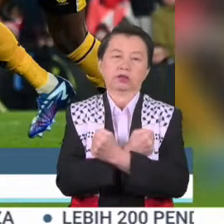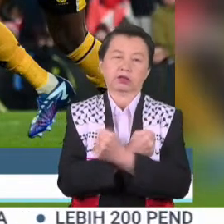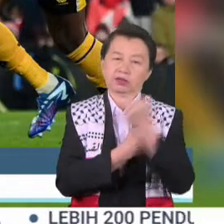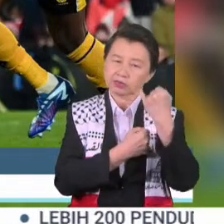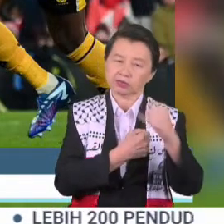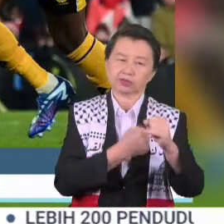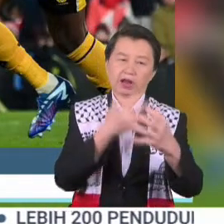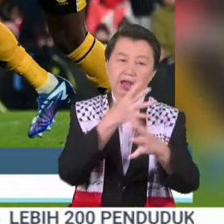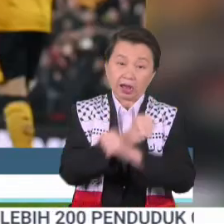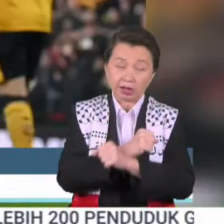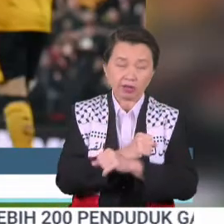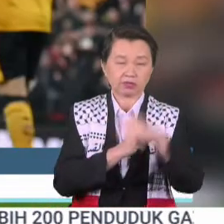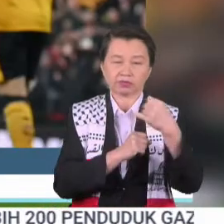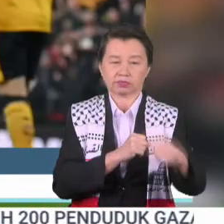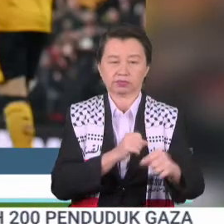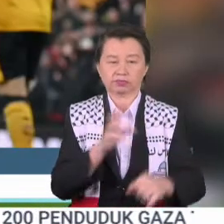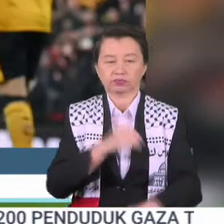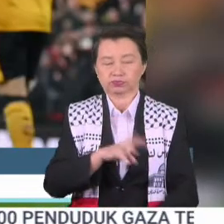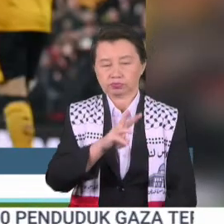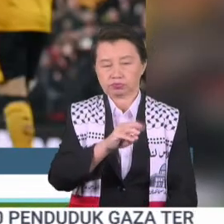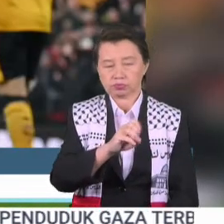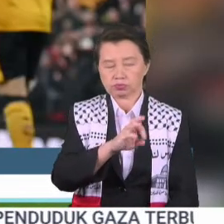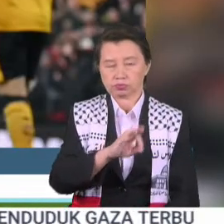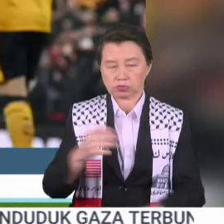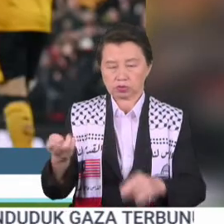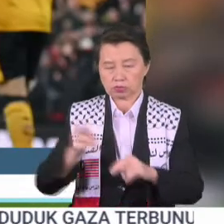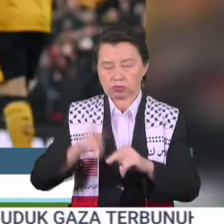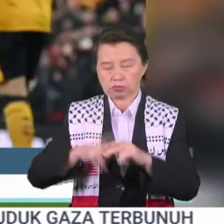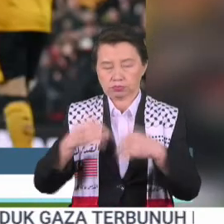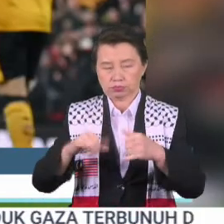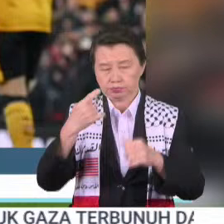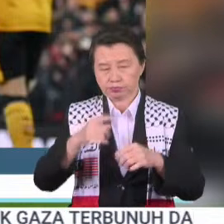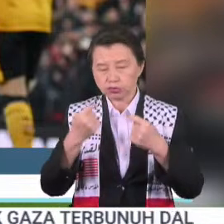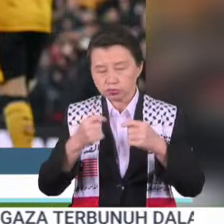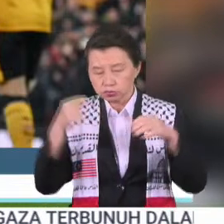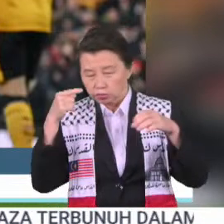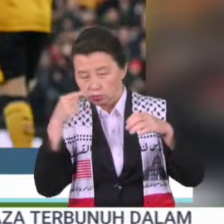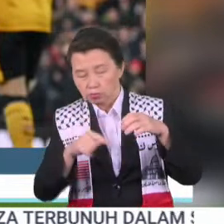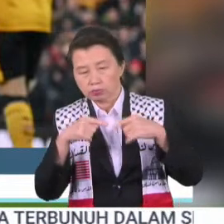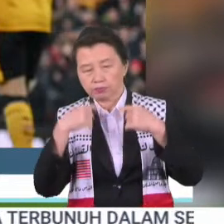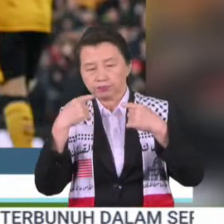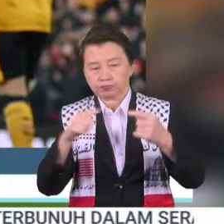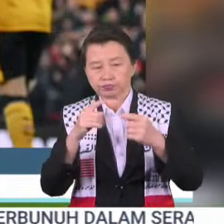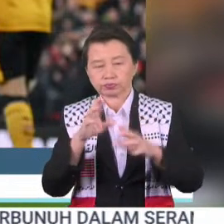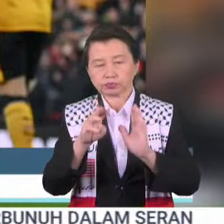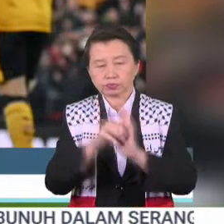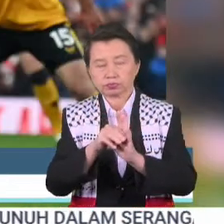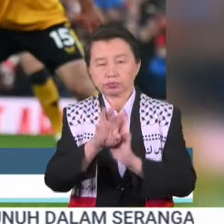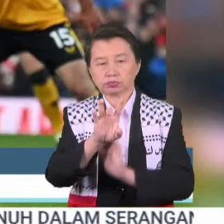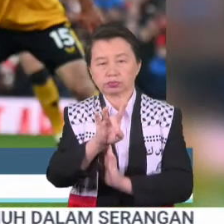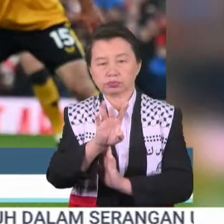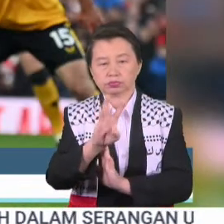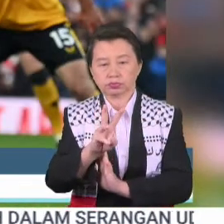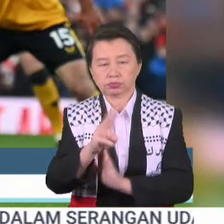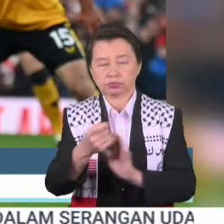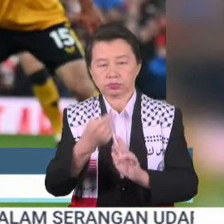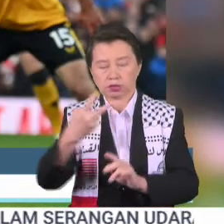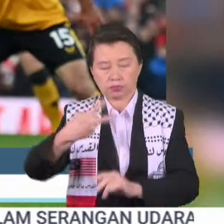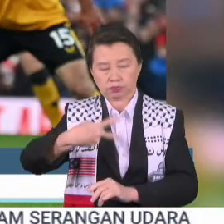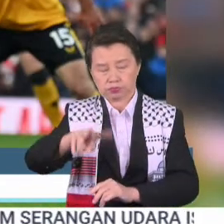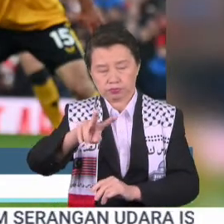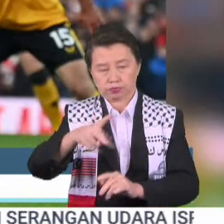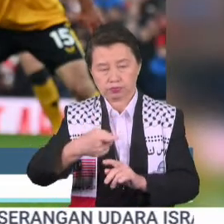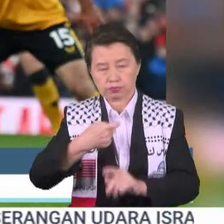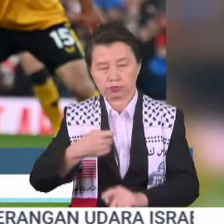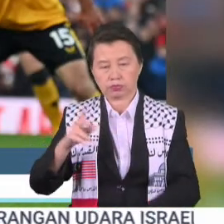Wolves, Jose Sa. Wolves menggandakan asakan untuk mencari jaringan dan ia berjaya menjelmakan minit ke-86 hasil ledakan